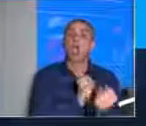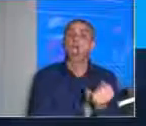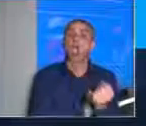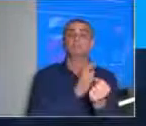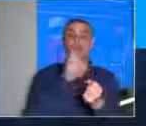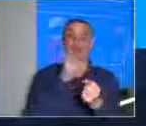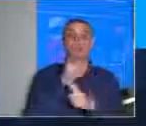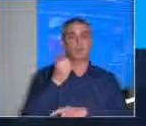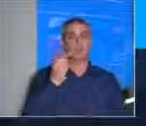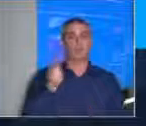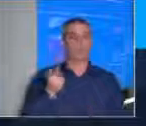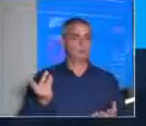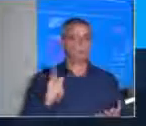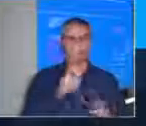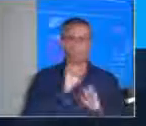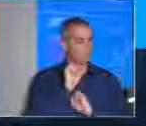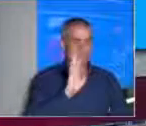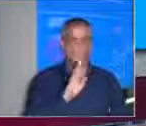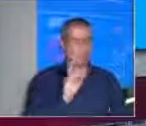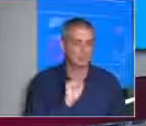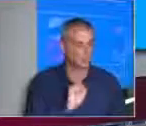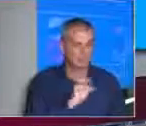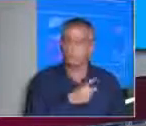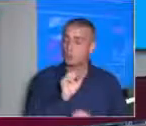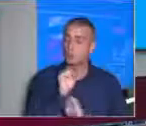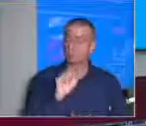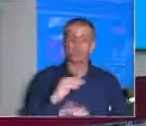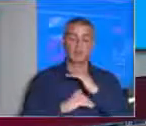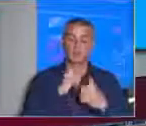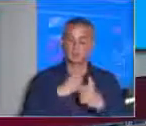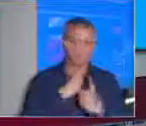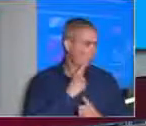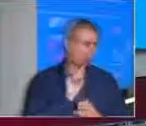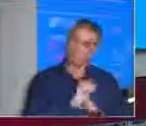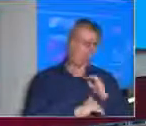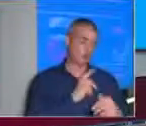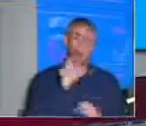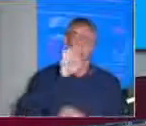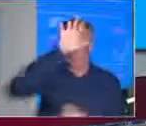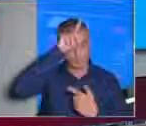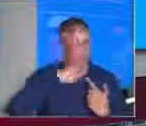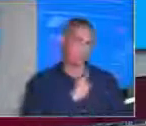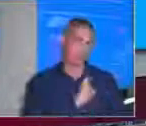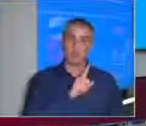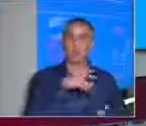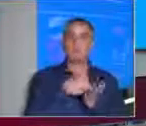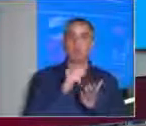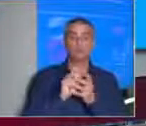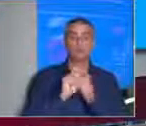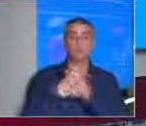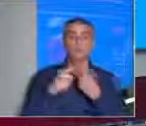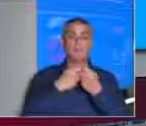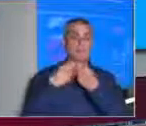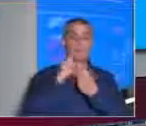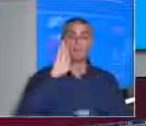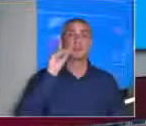הוא זה שמכוון אותנו. הוא לא תומך ב-BDS. הוא תומך בחיזבאללה, הוא תומך באיראן, הם ממשיכים לממן את